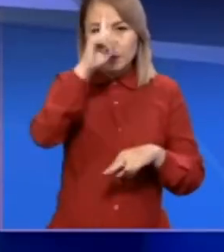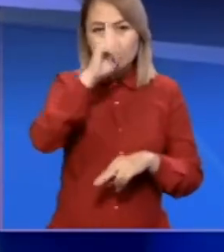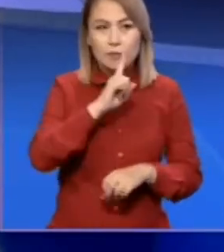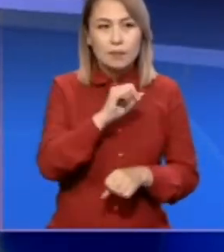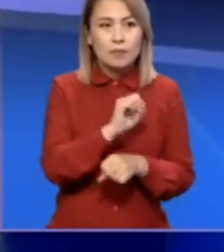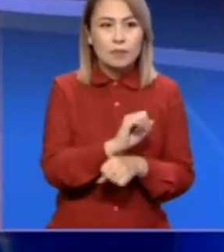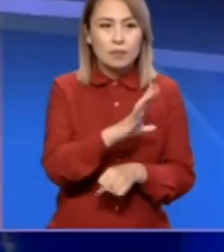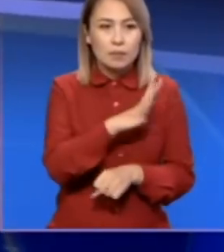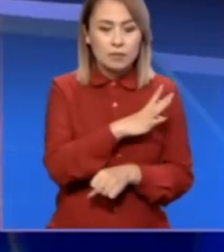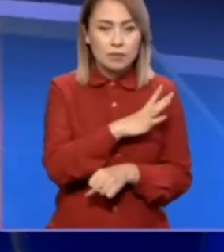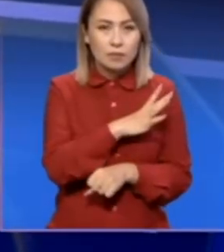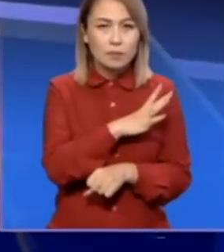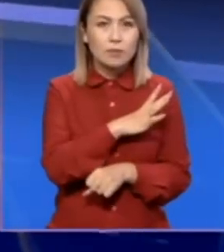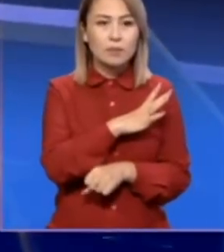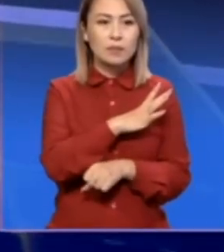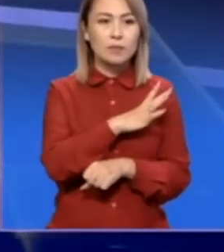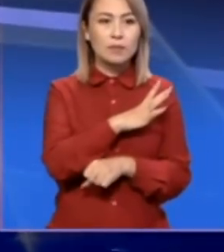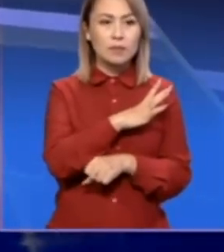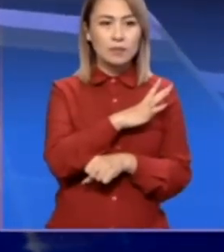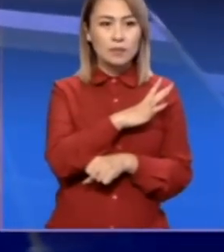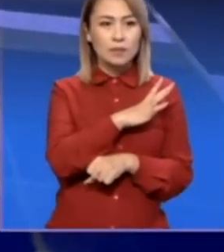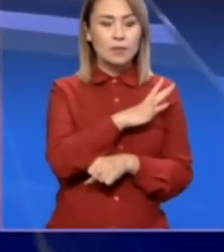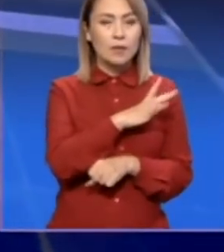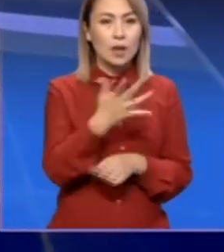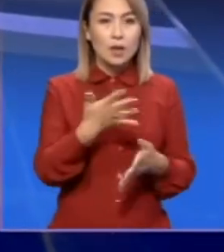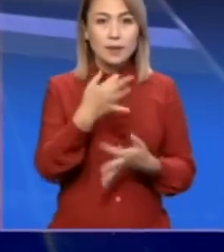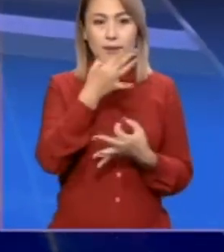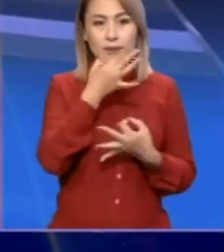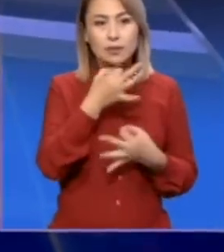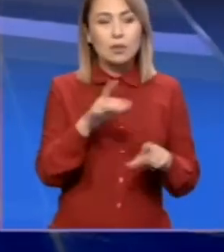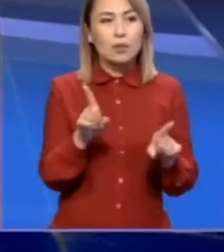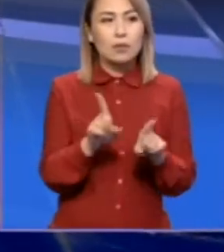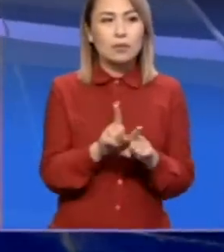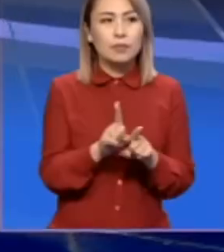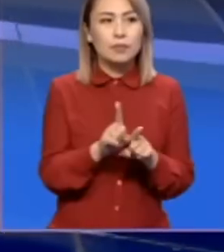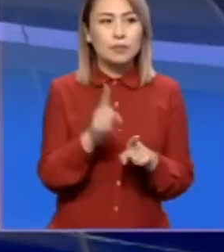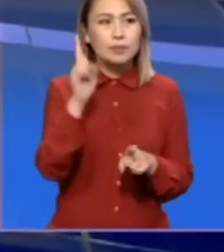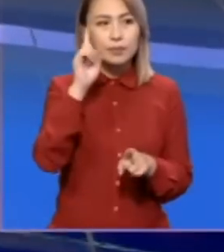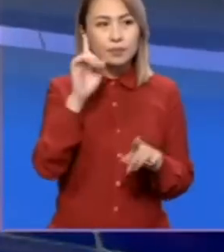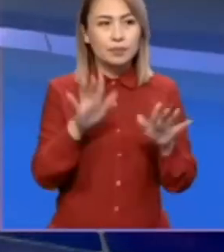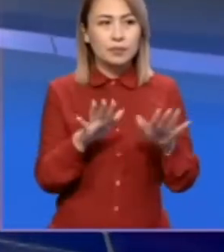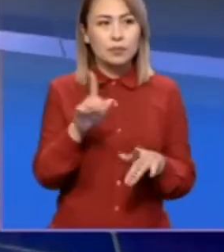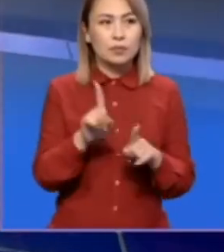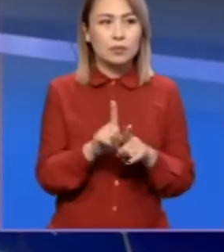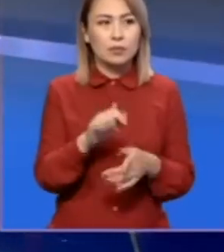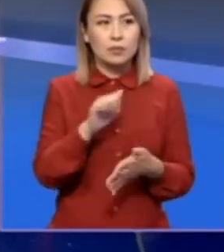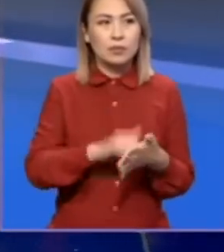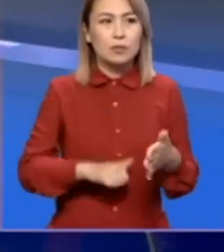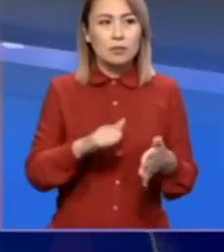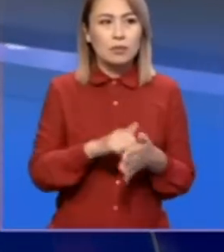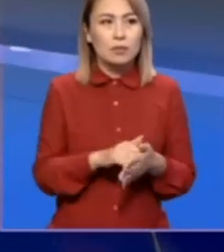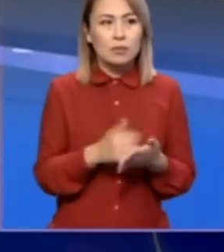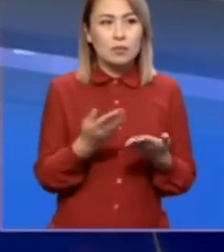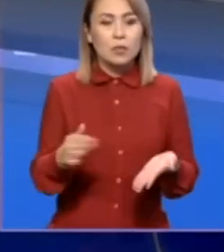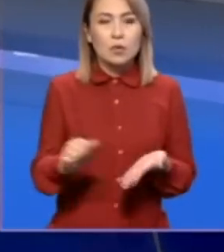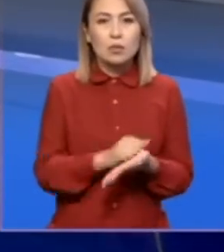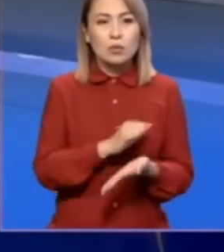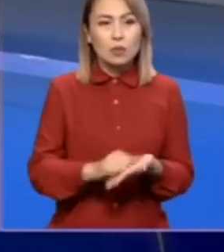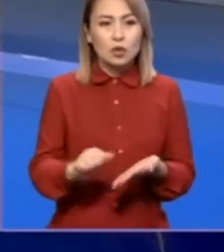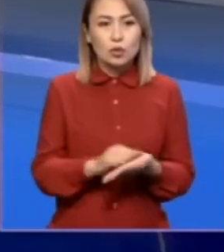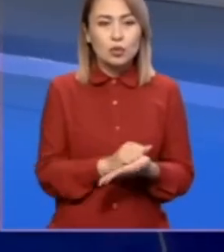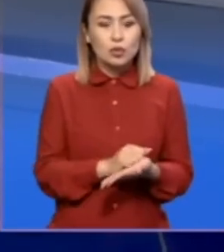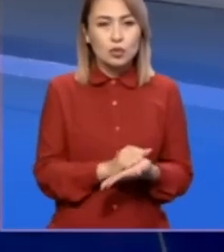тоқтатты. Бұған дейін енді көңілге қонбаса да былайша бір салмақты себептер болған сияқты. Бұл жолы құжат үшін